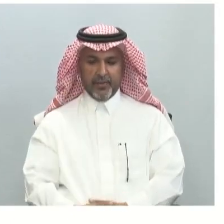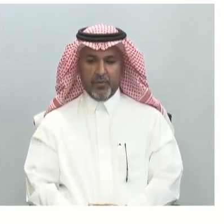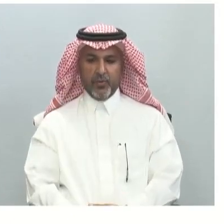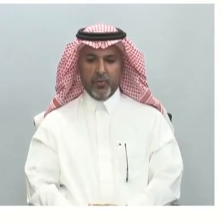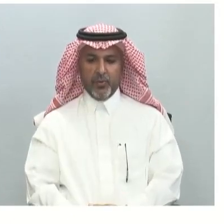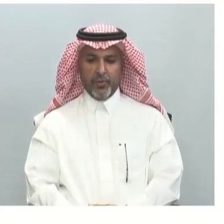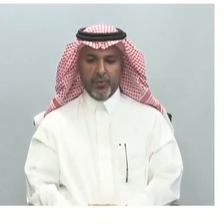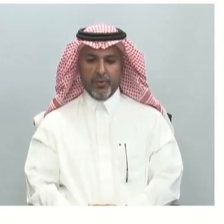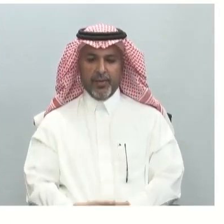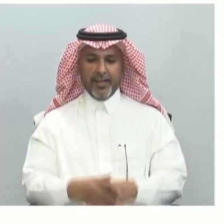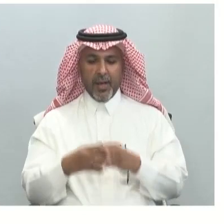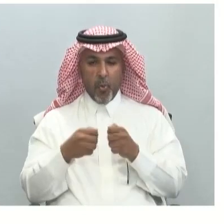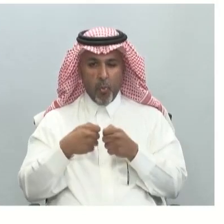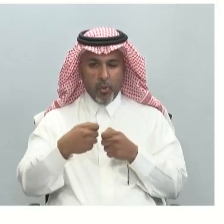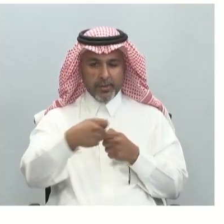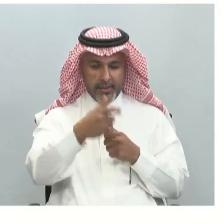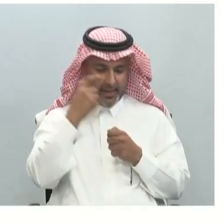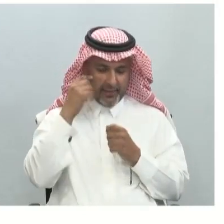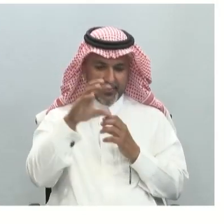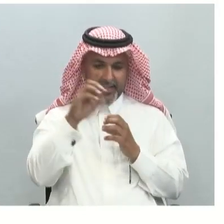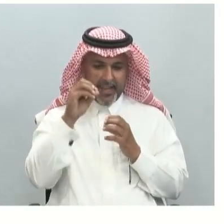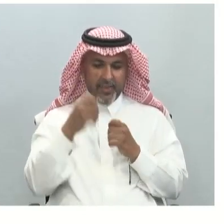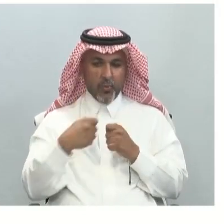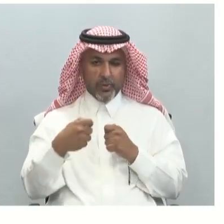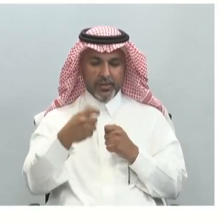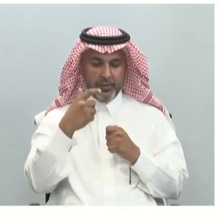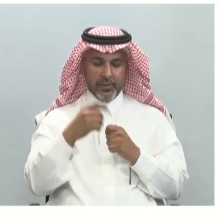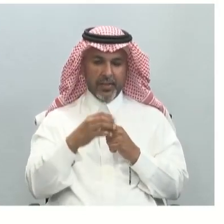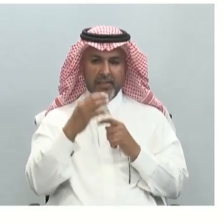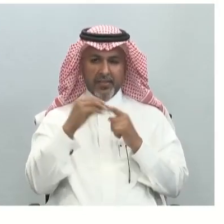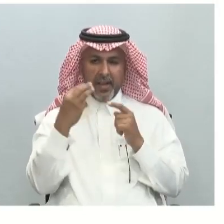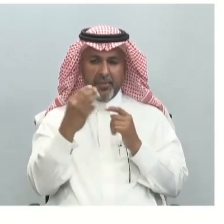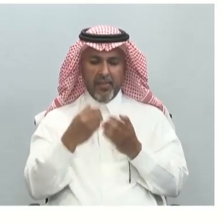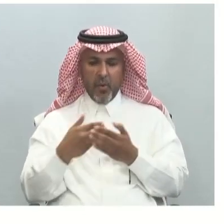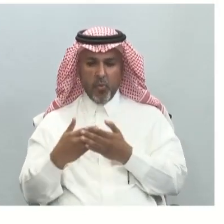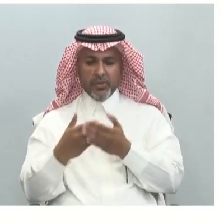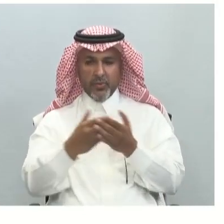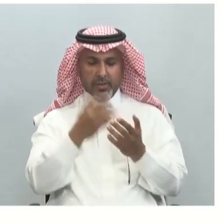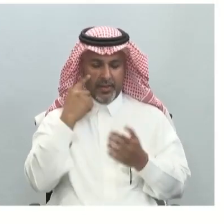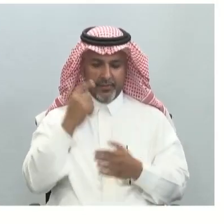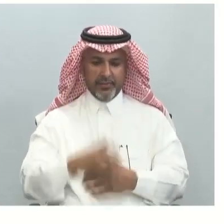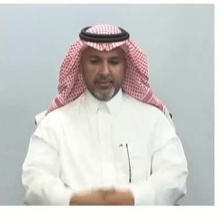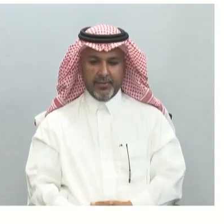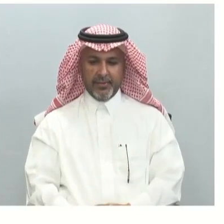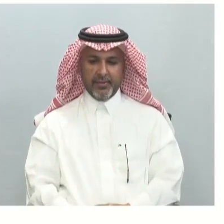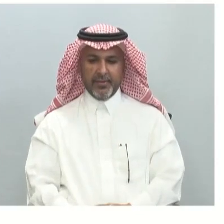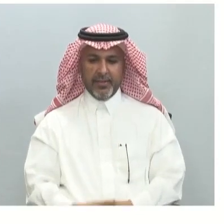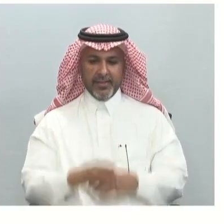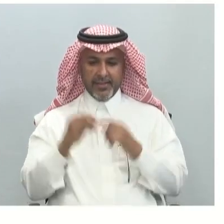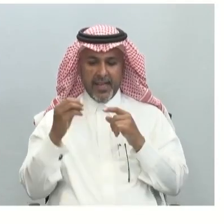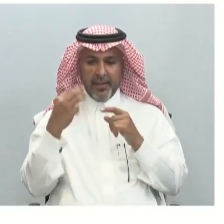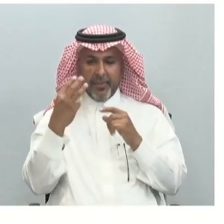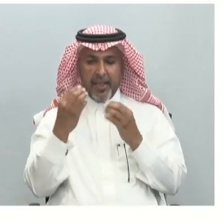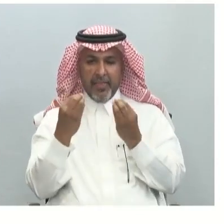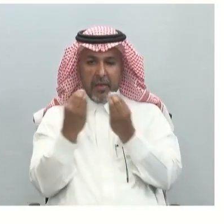خاصيه التوزيع لاعاده كتابه العباره الاتيه دون اقواس كيف كنتم توزعون سابقا احسنتم سالب ثلاثه